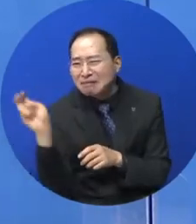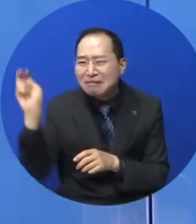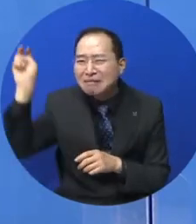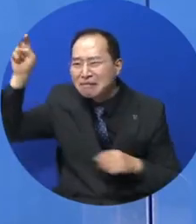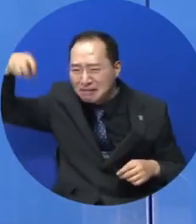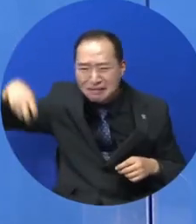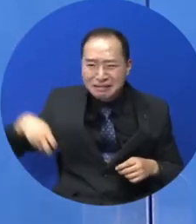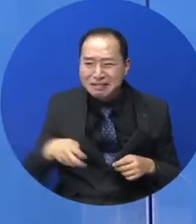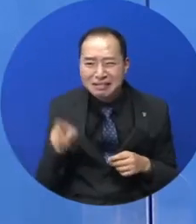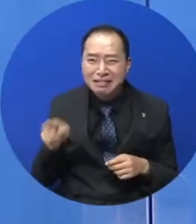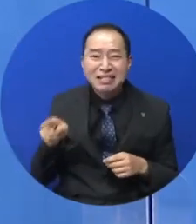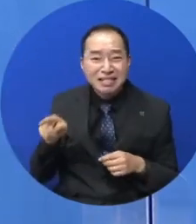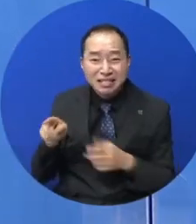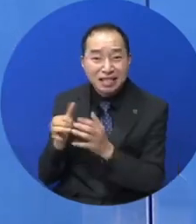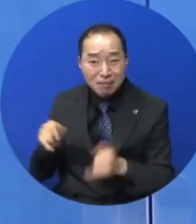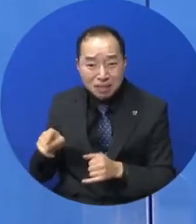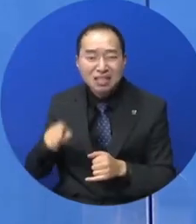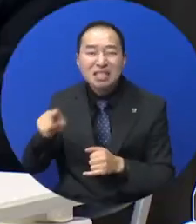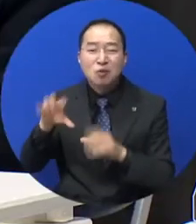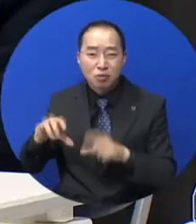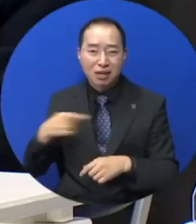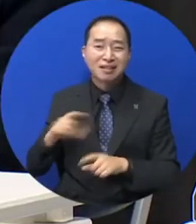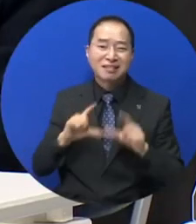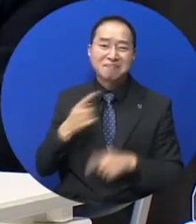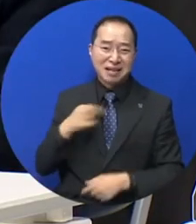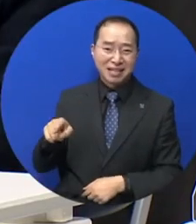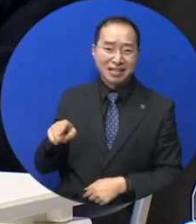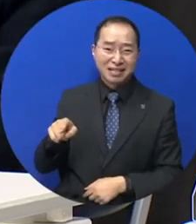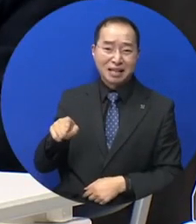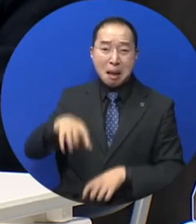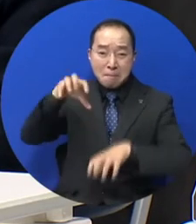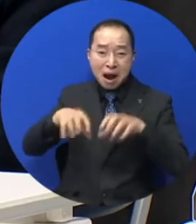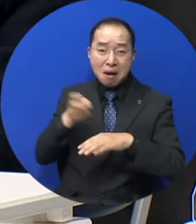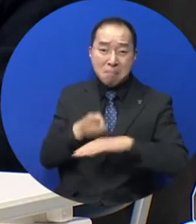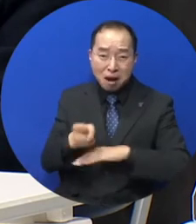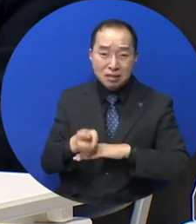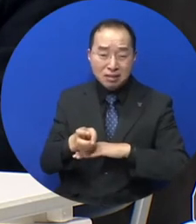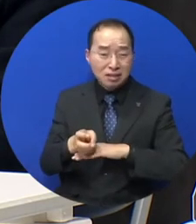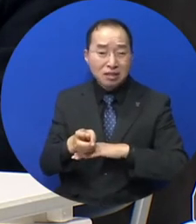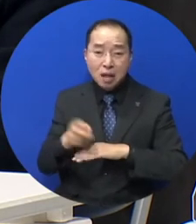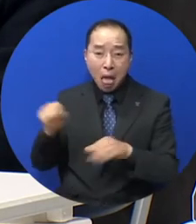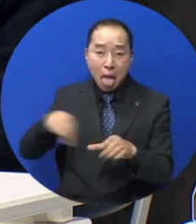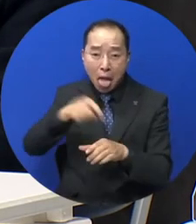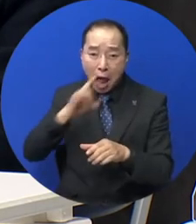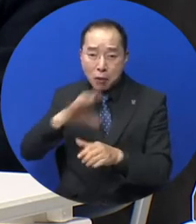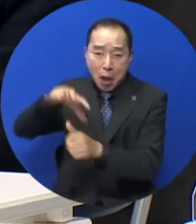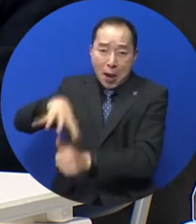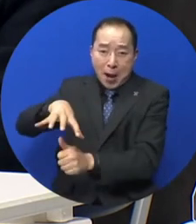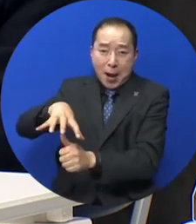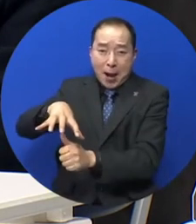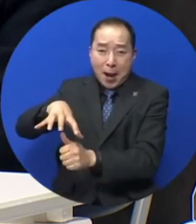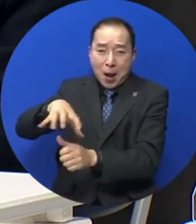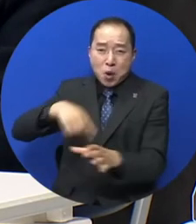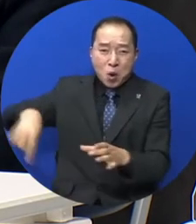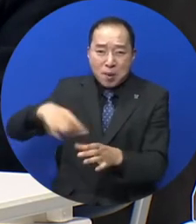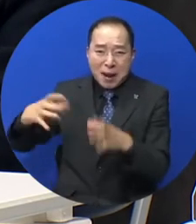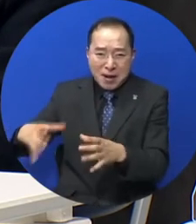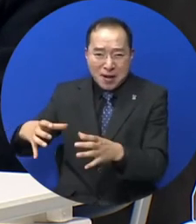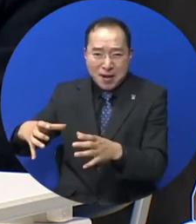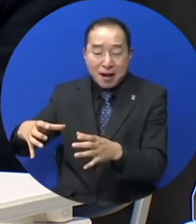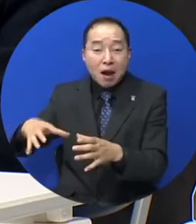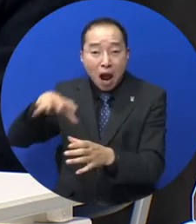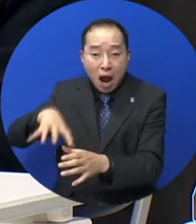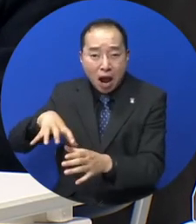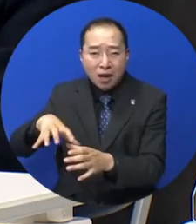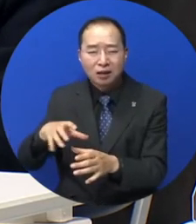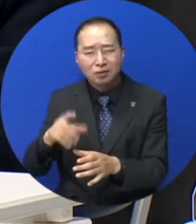밑으로 내려오는 주로 제가 그런 곳에 살았습니다만 마을버스 노선을 너무 강하게 묶어놨어요. 그걸 적어도 그 구 내에서는 조금 이렇게